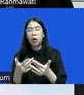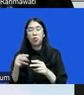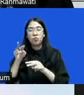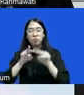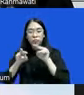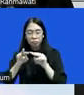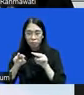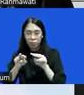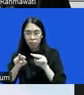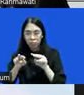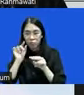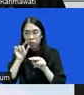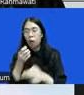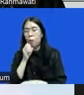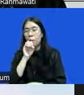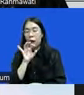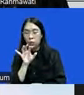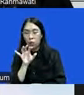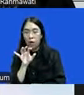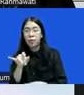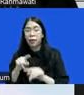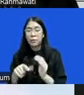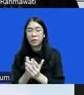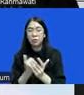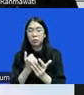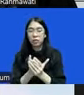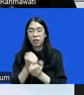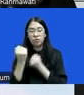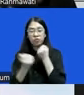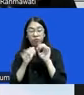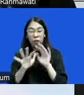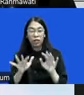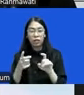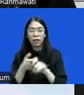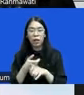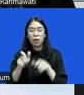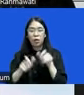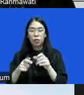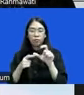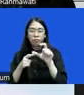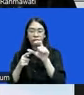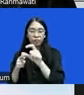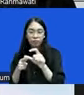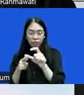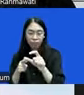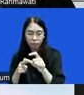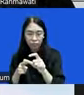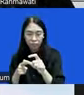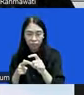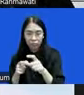pengaduan padahal tindakannya ada banyak dari penyidikan nah sayangnya